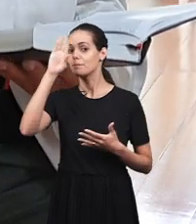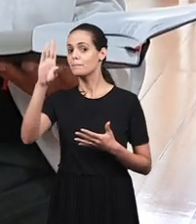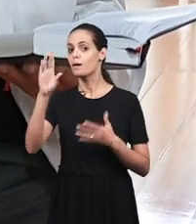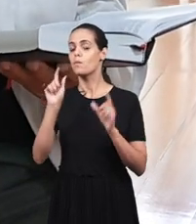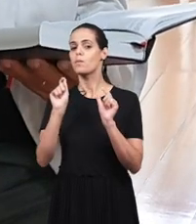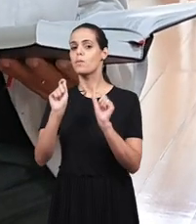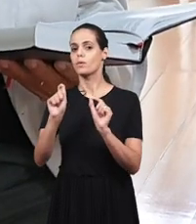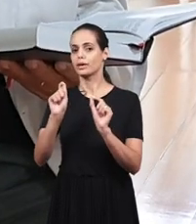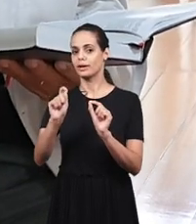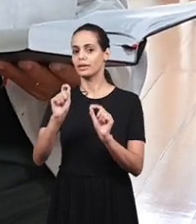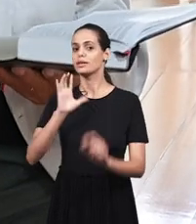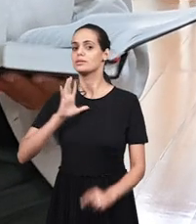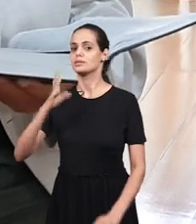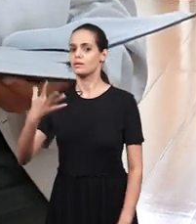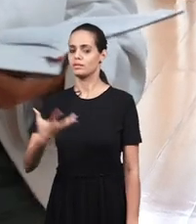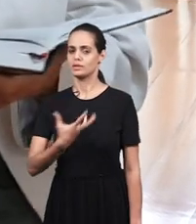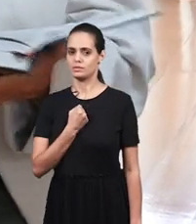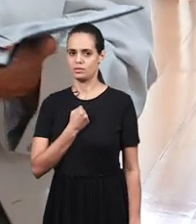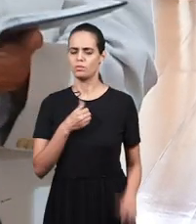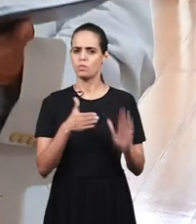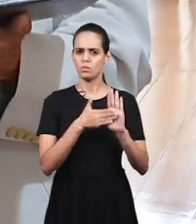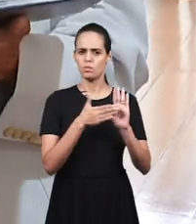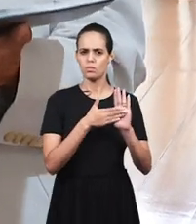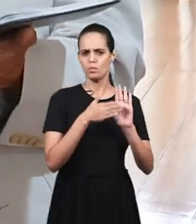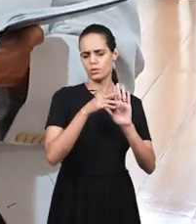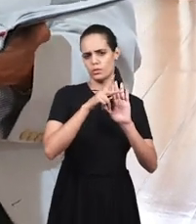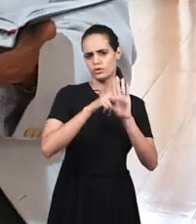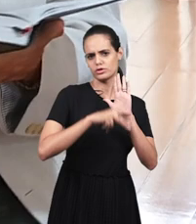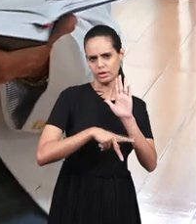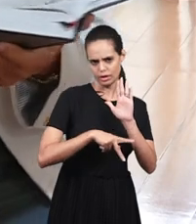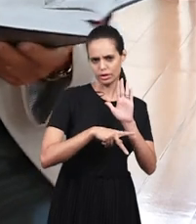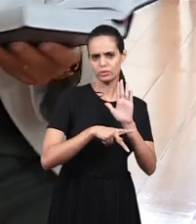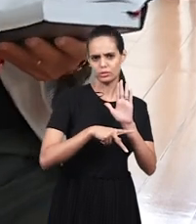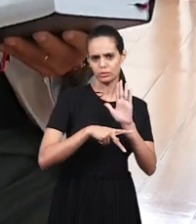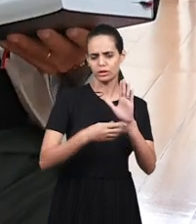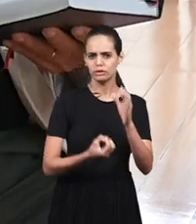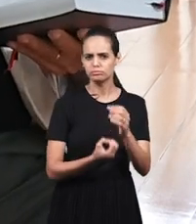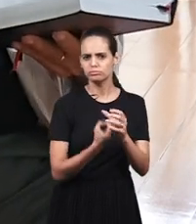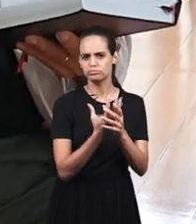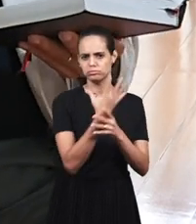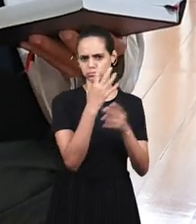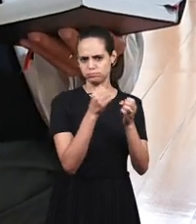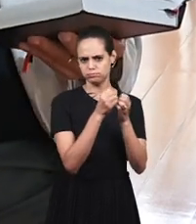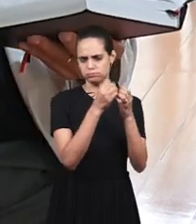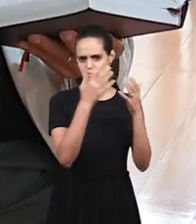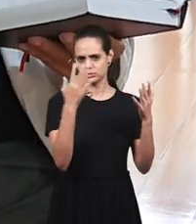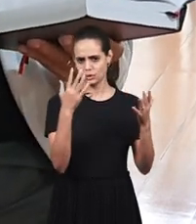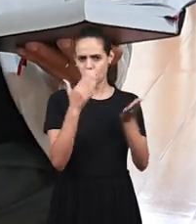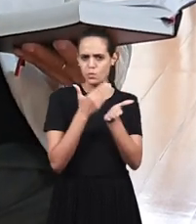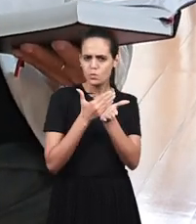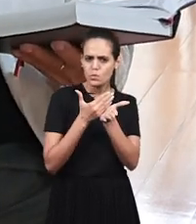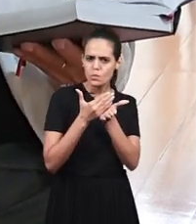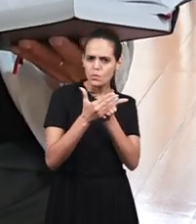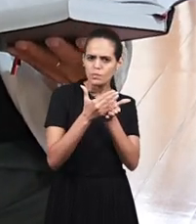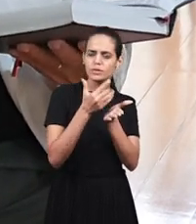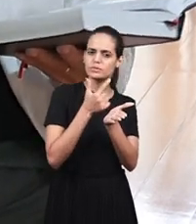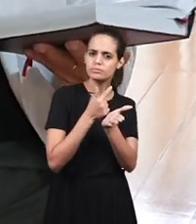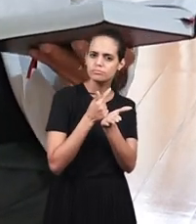всего, но прежде всего искупление. В проекте творения, да, в деле творения,